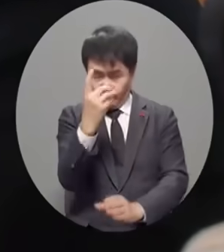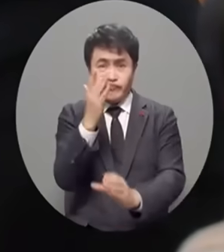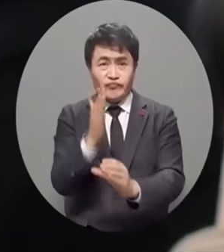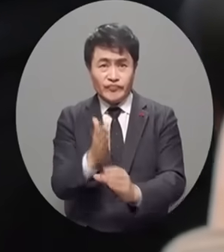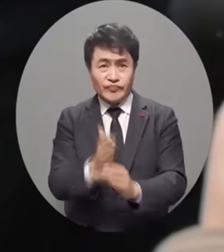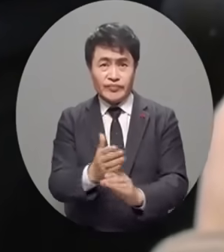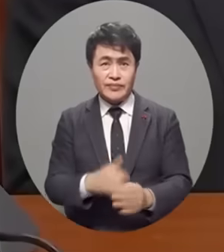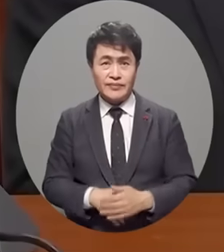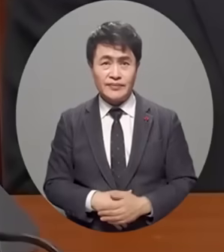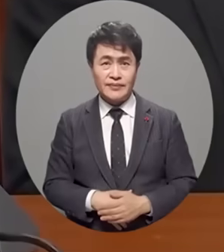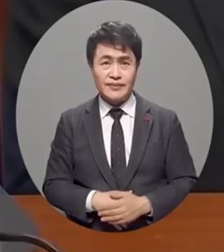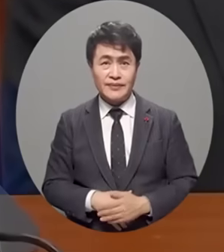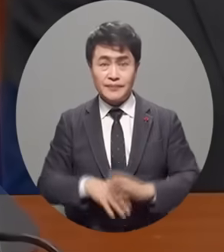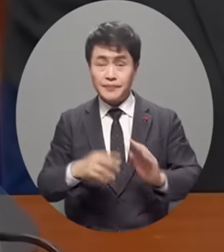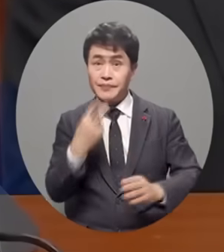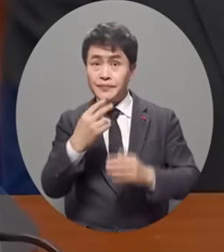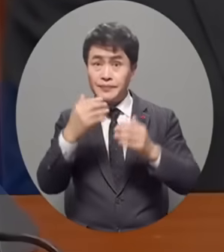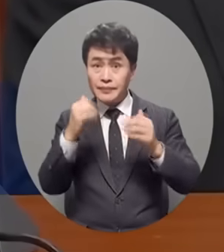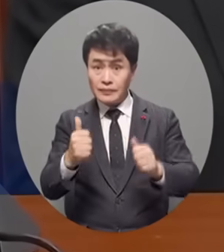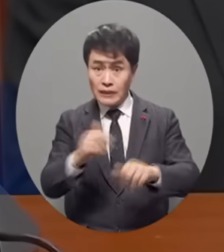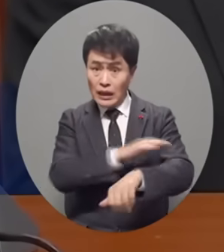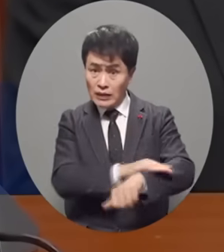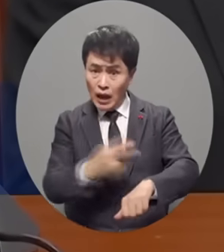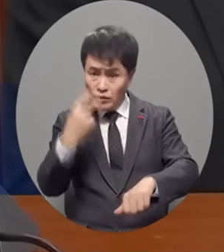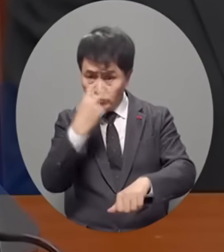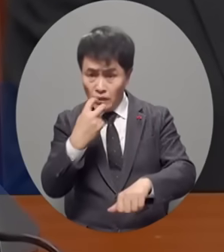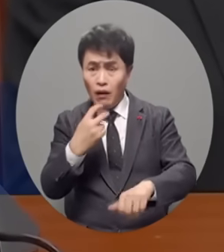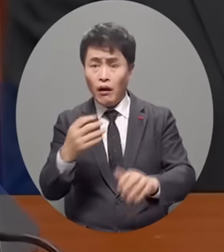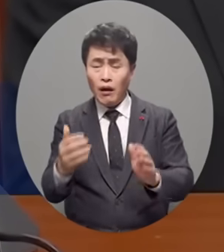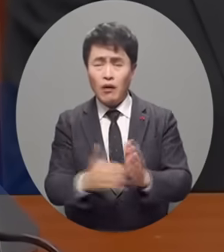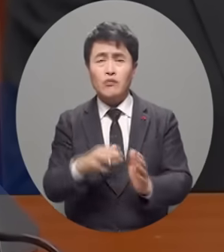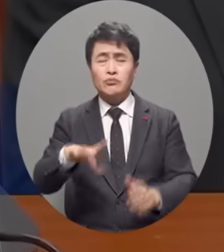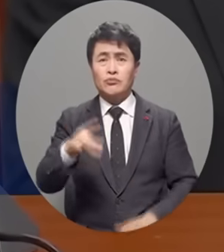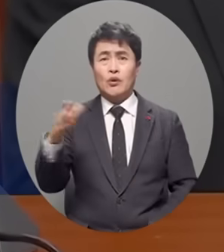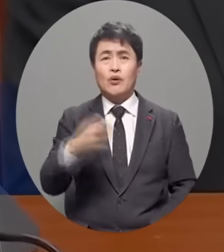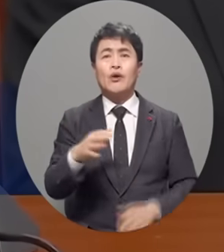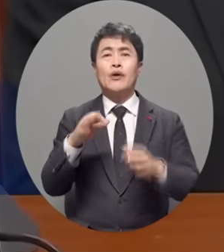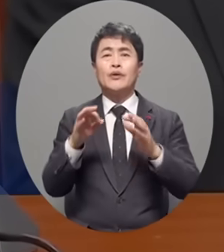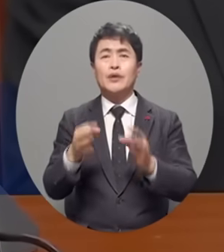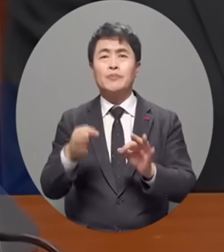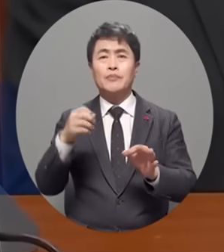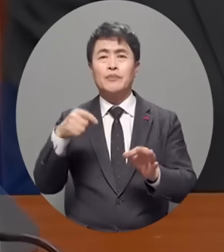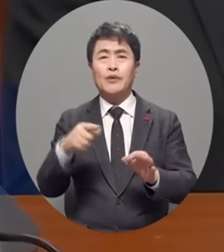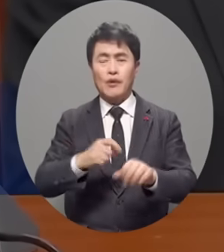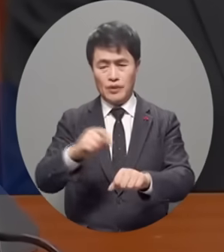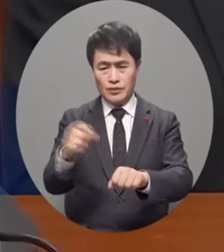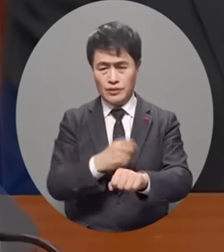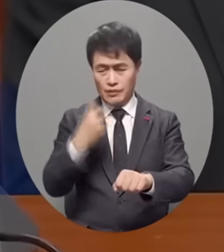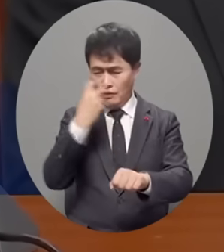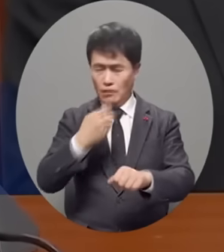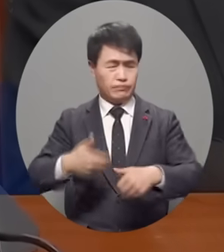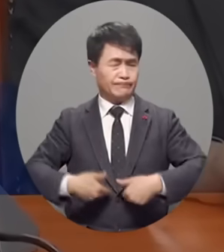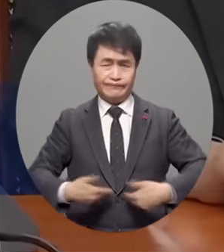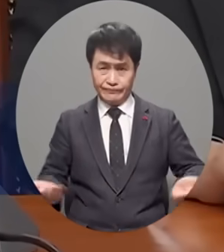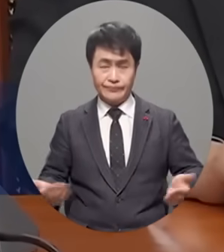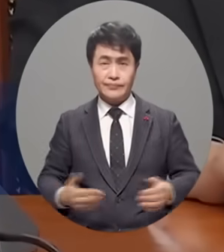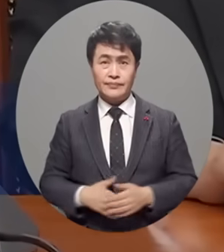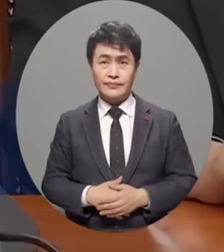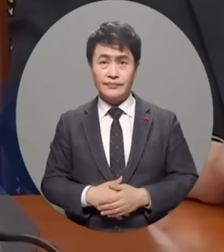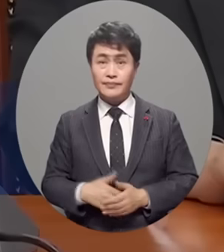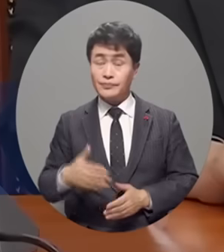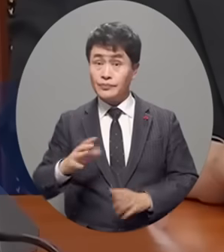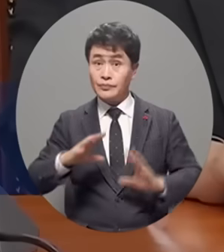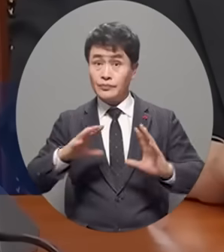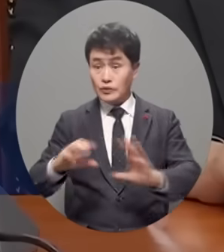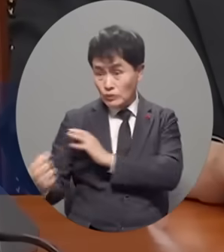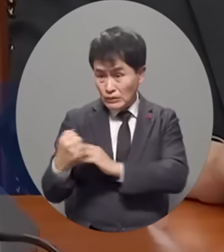있습니다. 검찰이 제대로 수사를 했다면 애초부터 김건희 특검은 할 필요도 없었습니다.